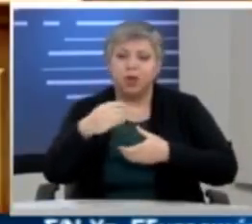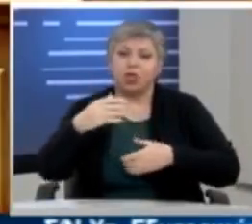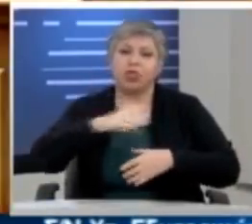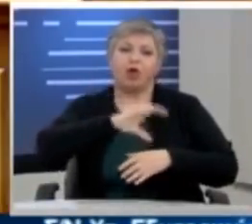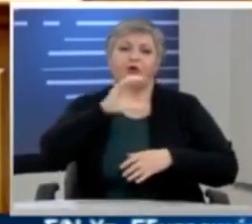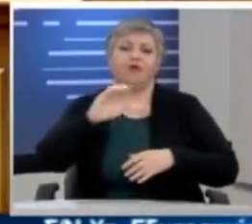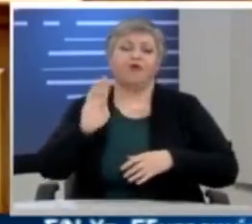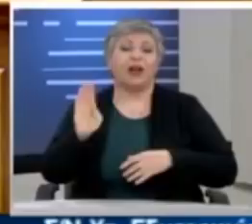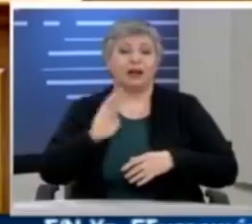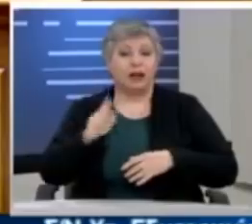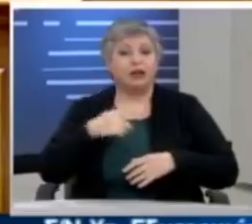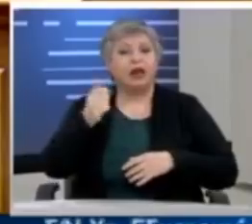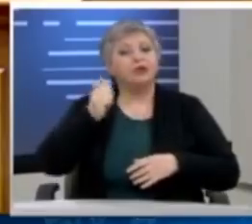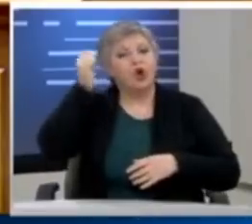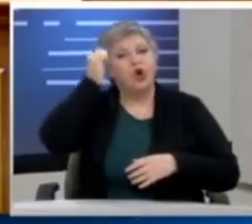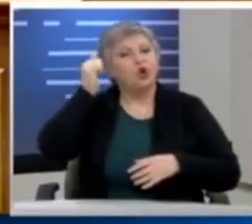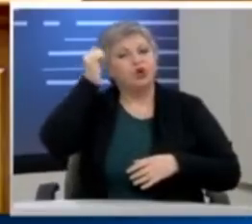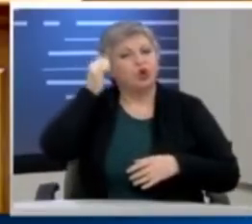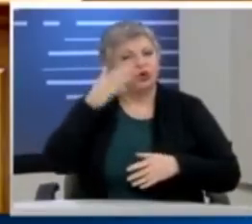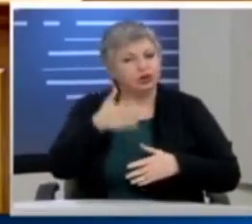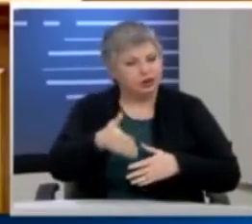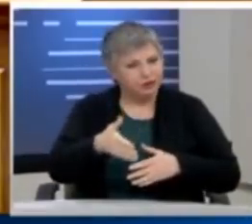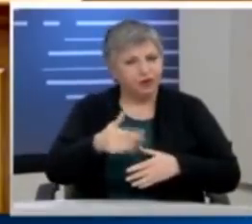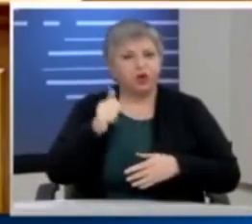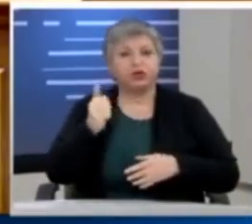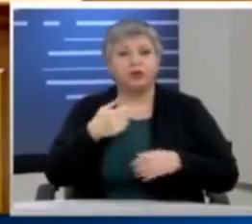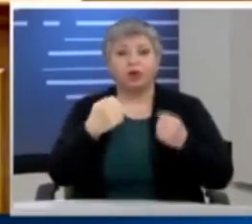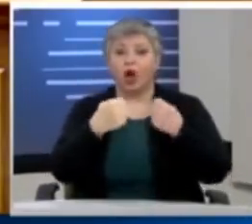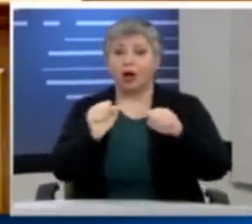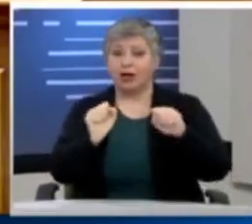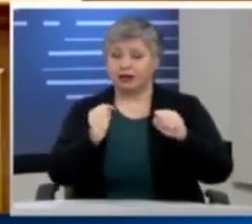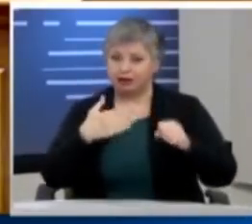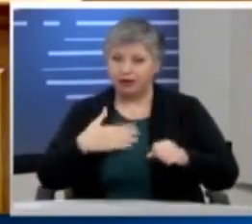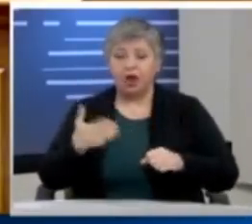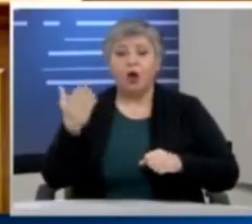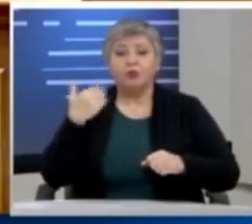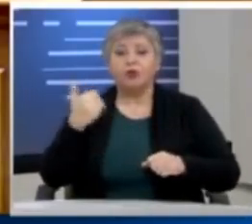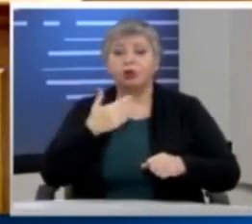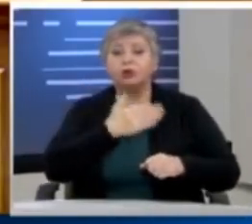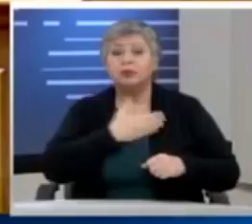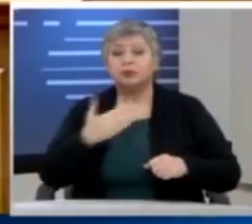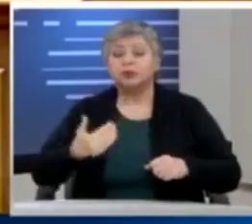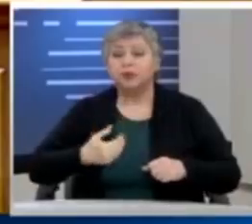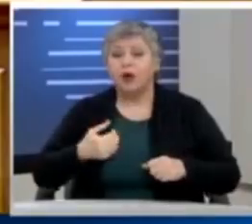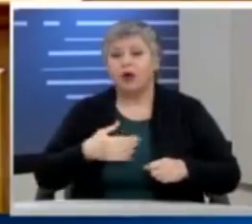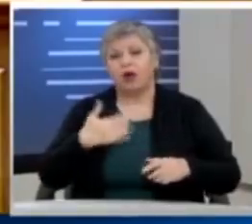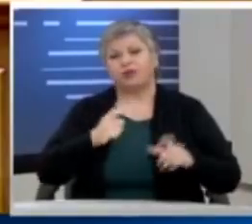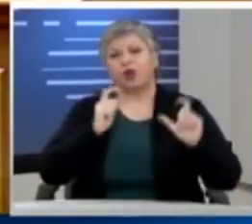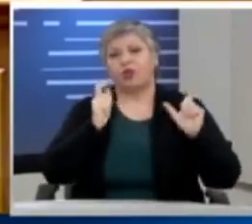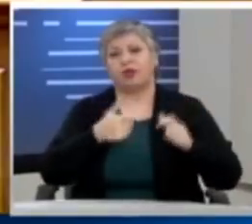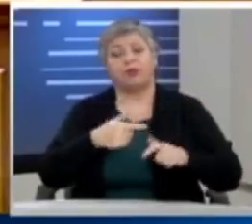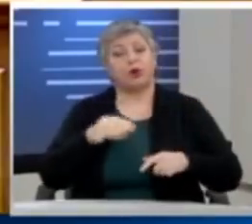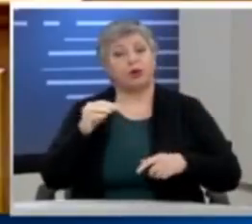από αυτά είναι και το Κωσυφοπαίδιο που ανεξαρτητοποιείται, αλλά και η πρώην Ιουγκοσλαβική Δημοκρατία της Μακεδονίας. Και αυτό που